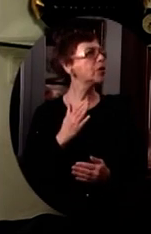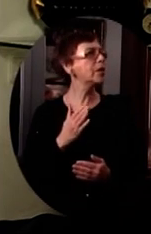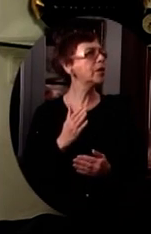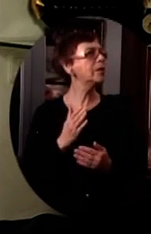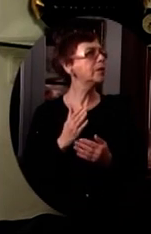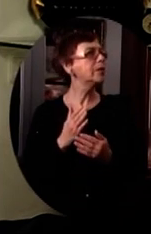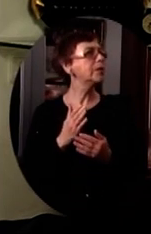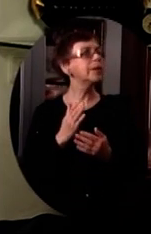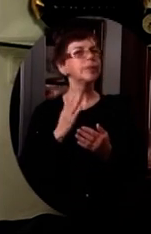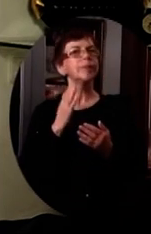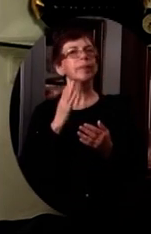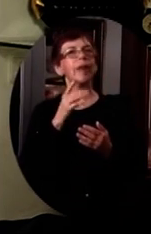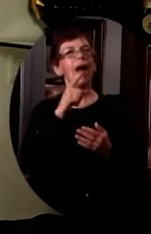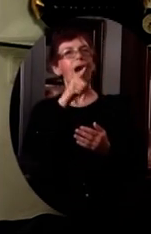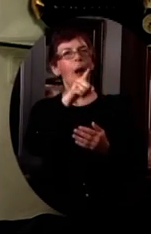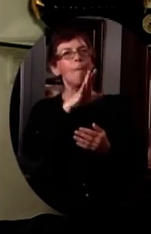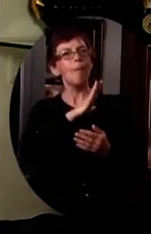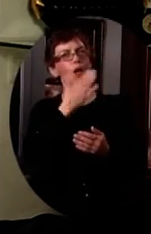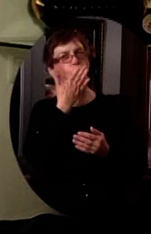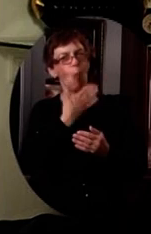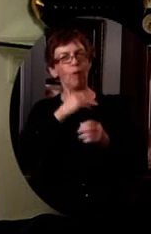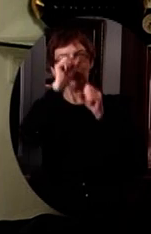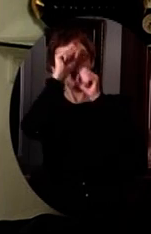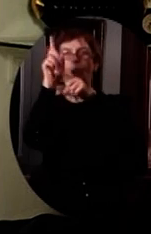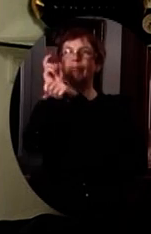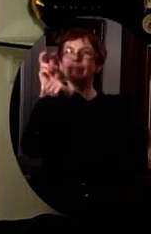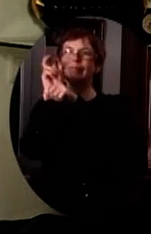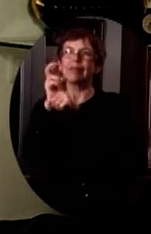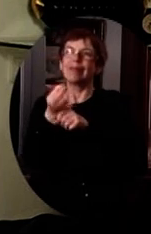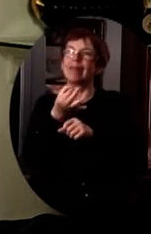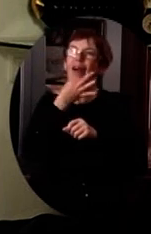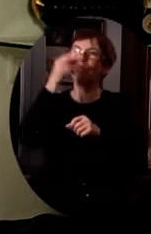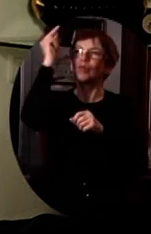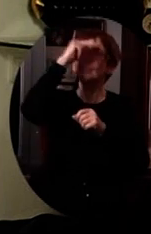מה השאלה? אהבת ללכת לבית הספר?